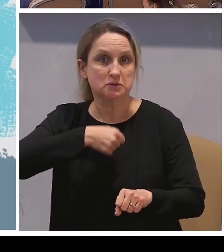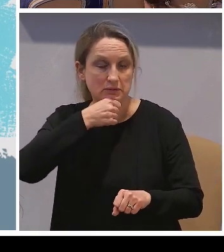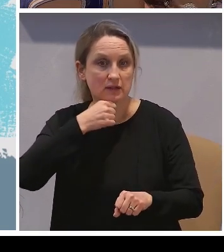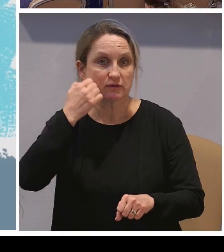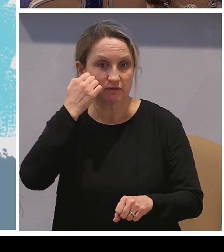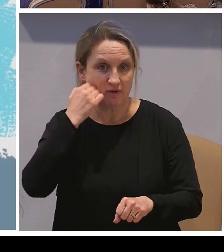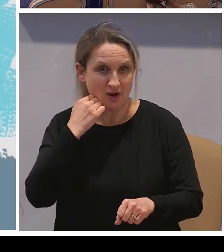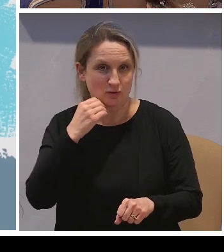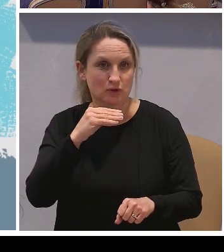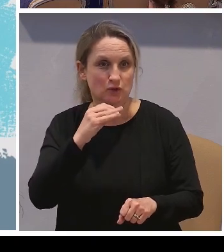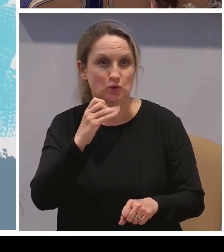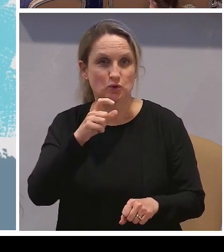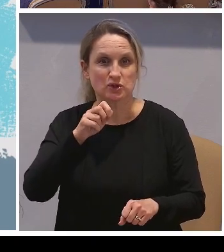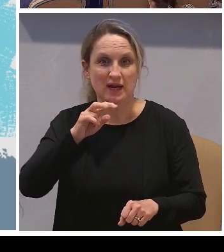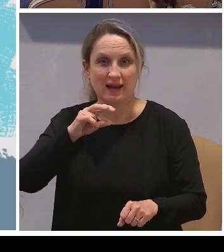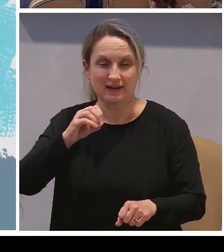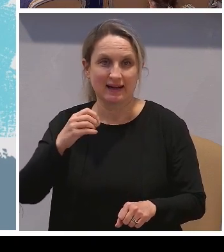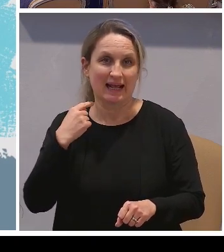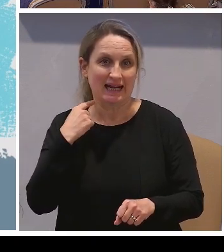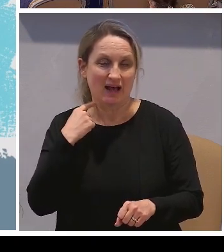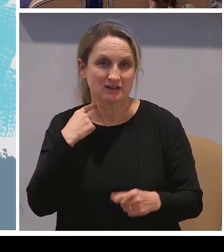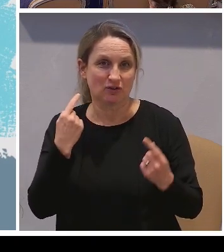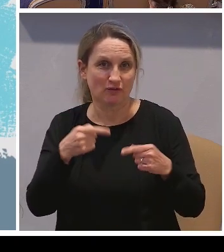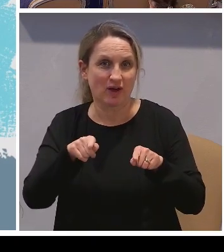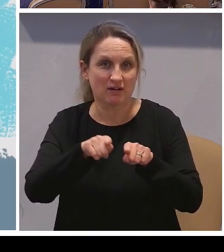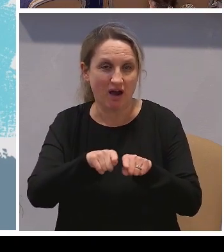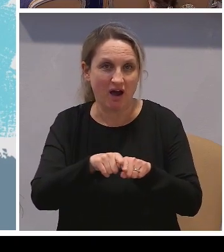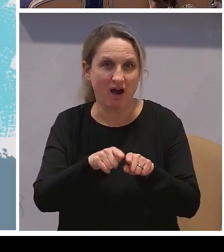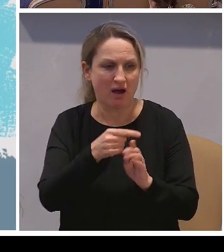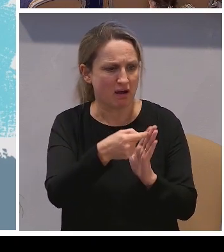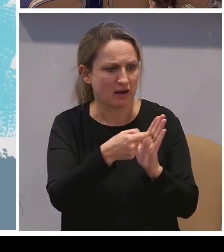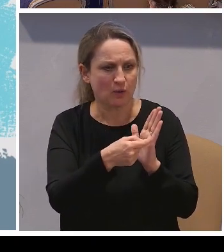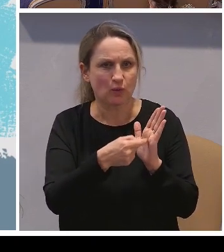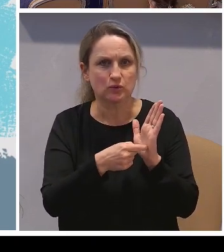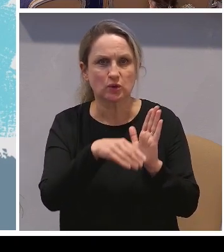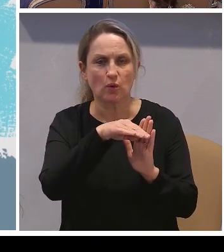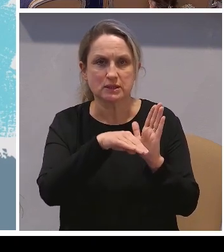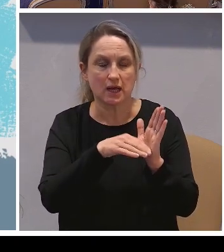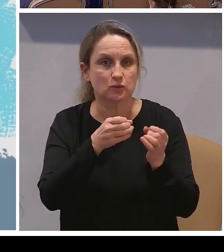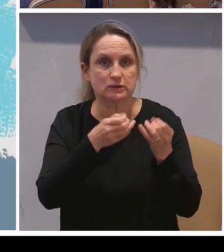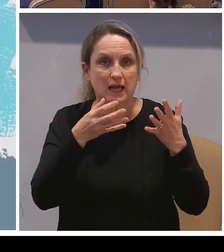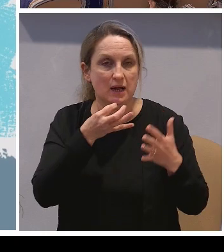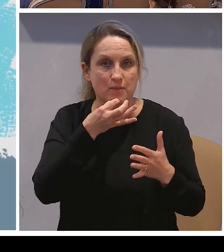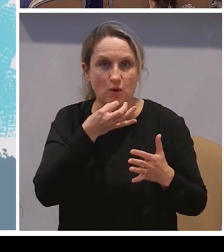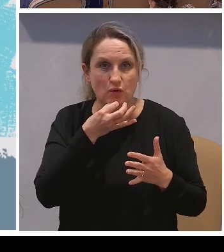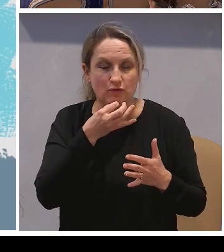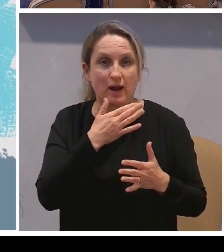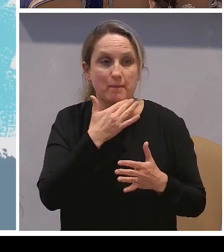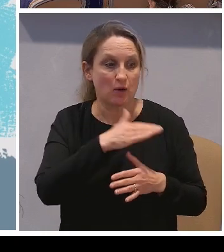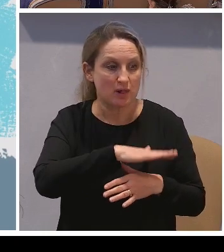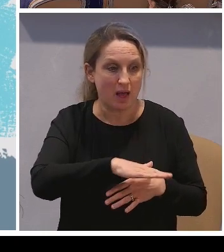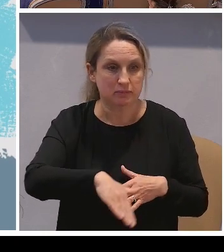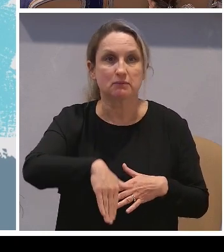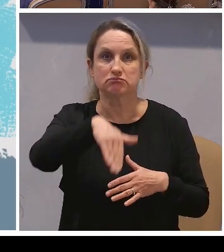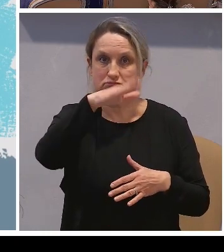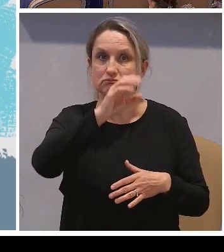ikka nagu ka Duchenne'i lihasdüstroofiaga, aga kuna regulatsioonid ei uh, olnud veel nii selged, Many siis individuals with paljud nendest lastest, kes SMA3 said as